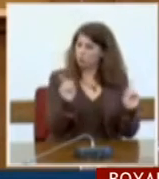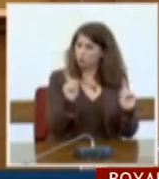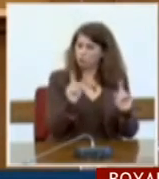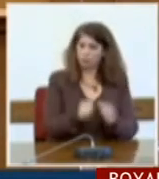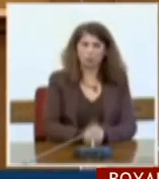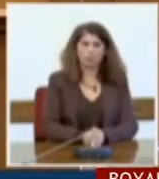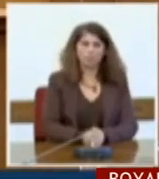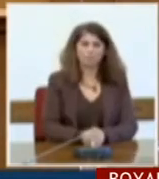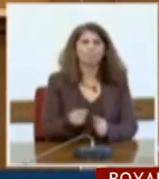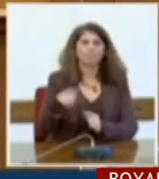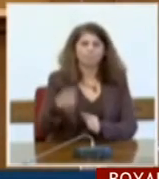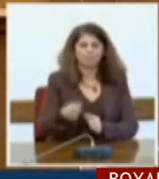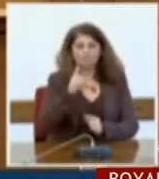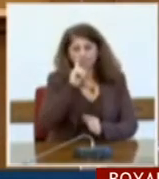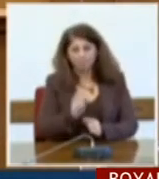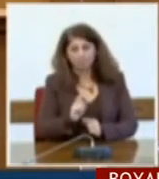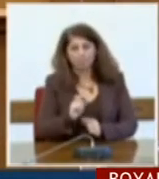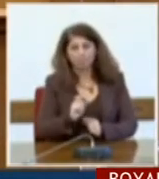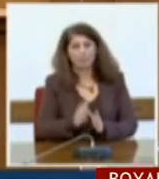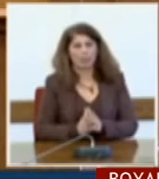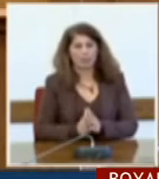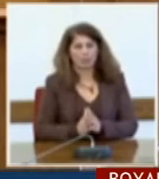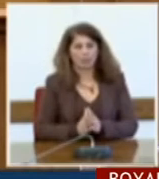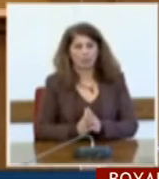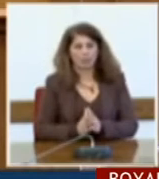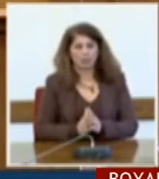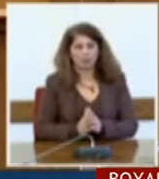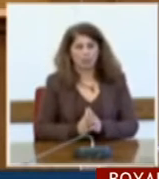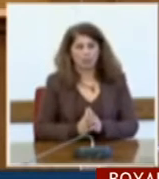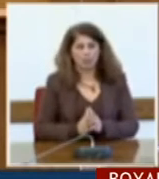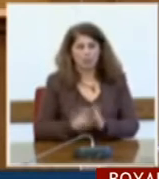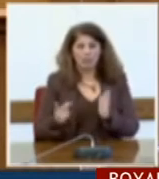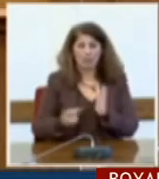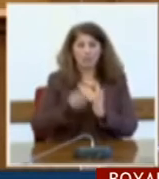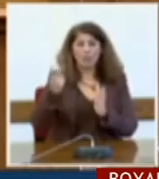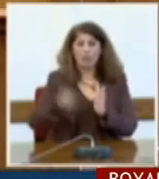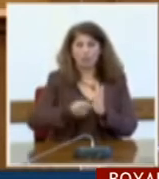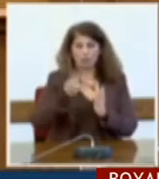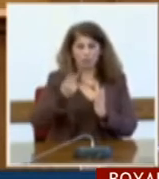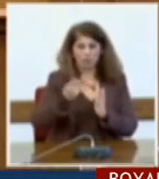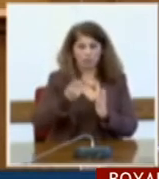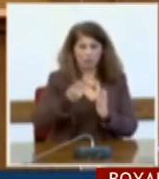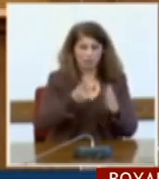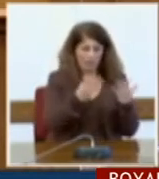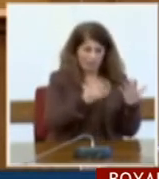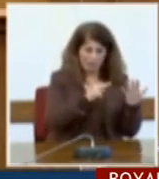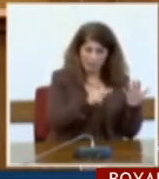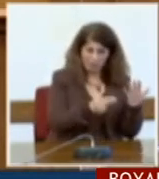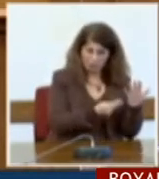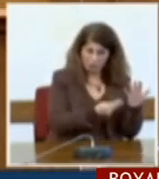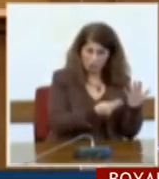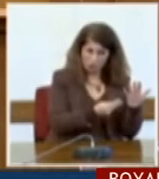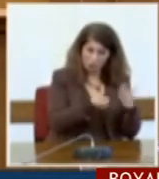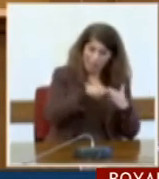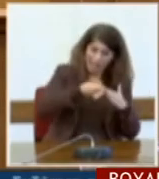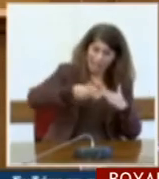μετά αναγκαστήκατε να αυξήσετε, να διπλασιάσετε ψίχουλα σε σχέση με το πραγματικό πρόβλημα, για να μην